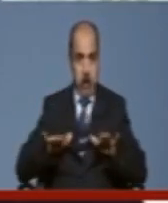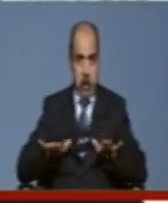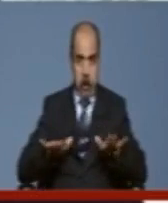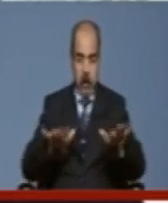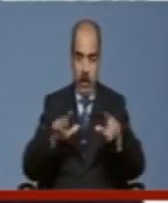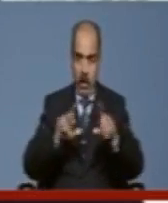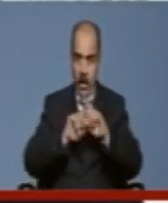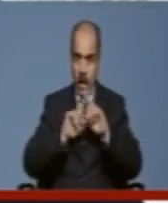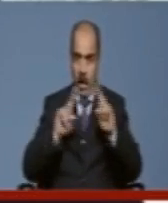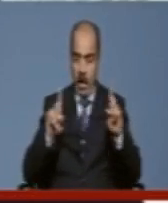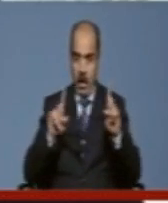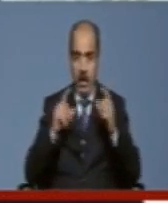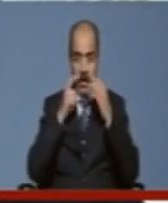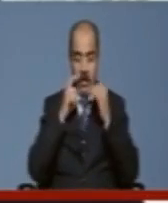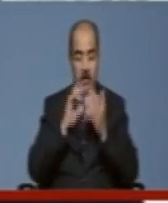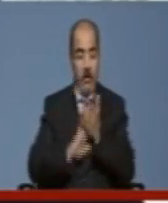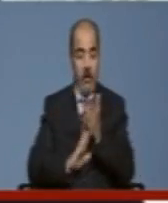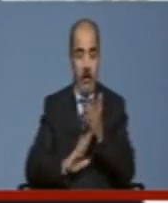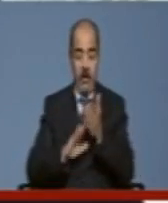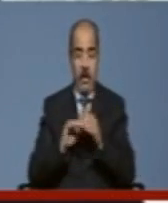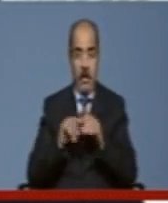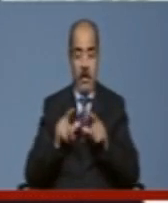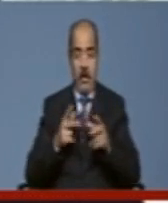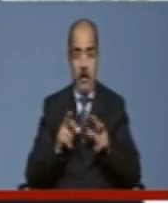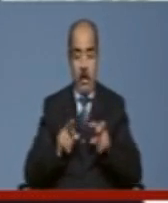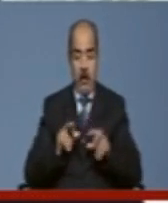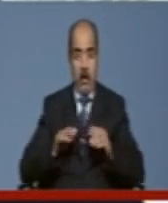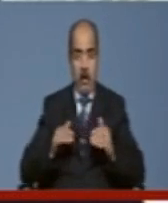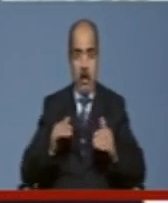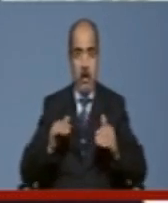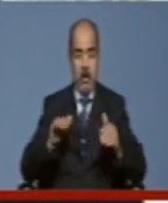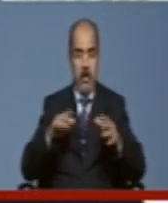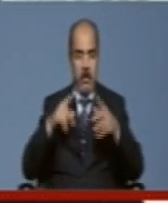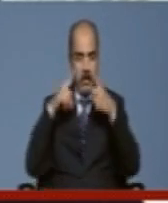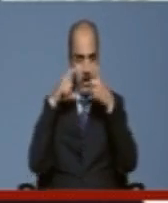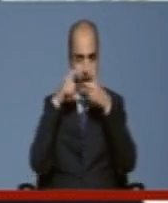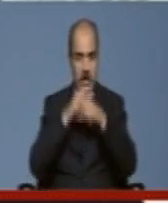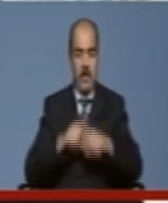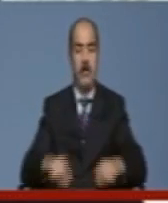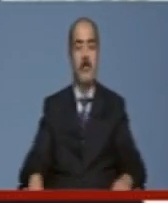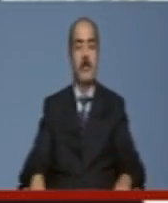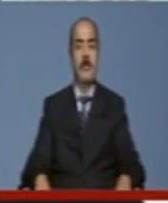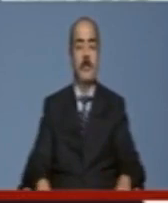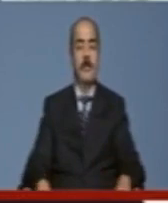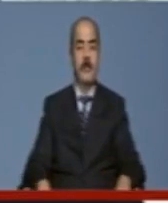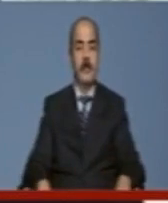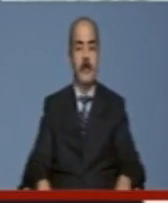هنا، لأن الاجتياح البري قد ينتج عنه يعني